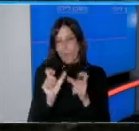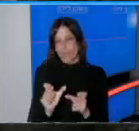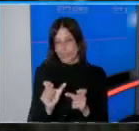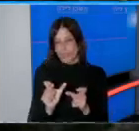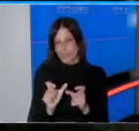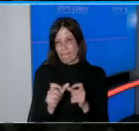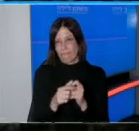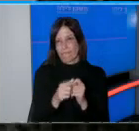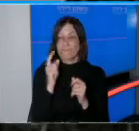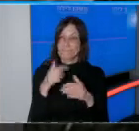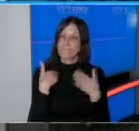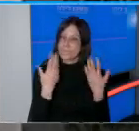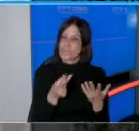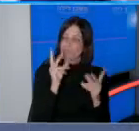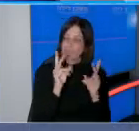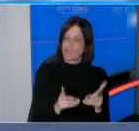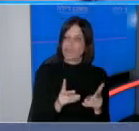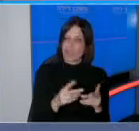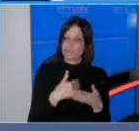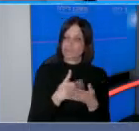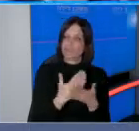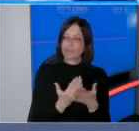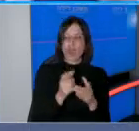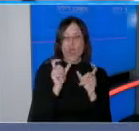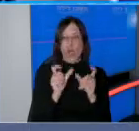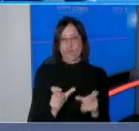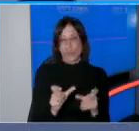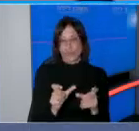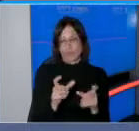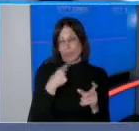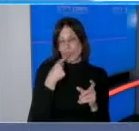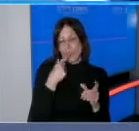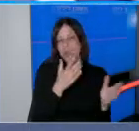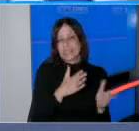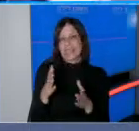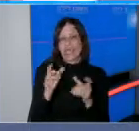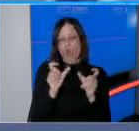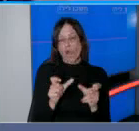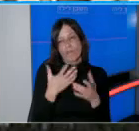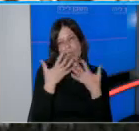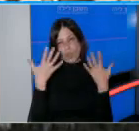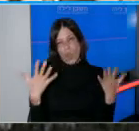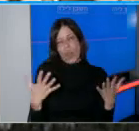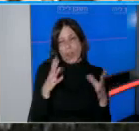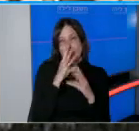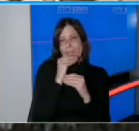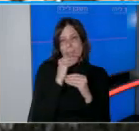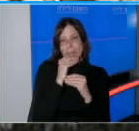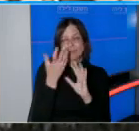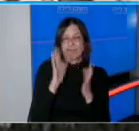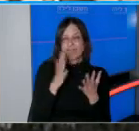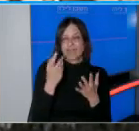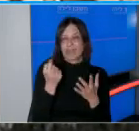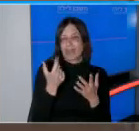הוא נותן אפשרות לפרוס את החובות עצמן. מה שאמרנו שזה הסדר חוב מאוד מאוד גדול, אנחנו מדברים היום על